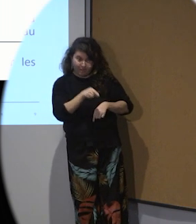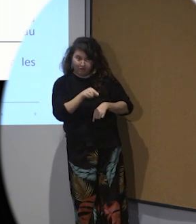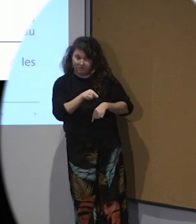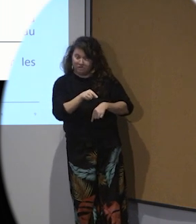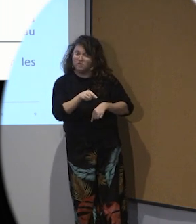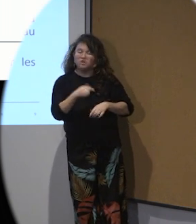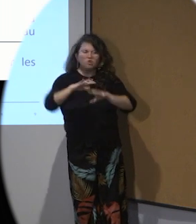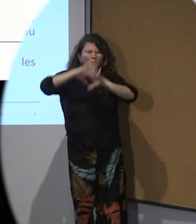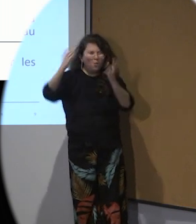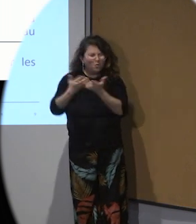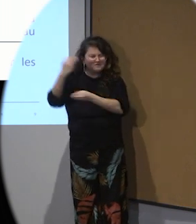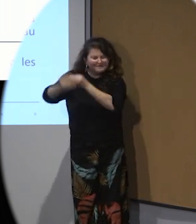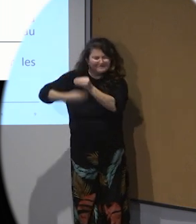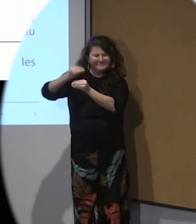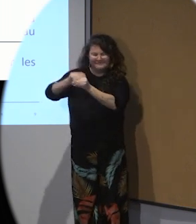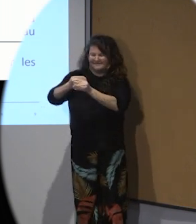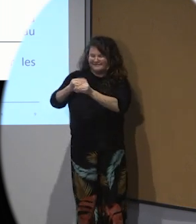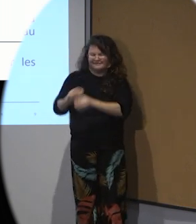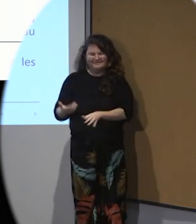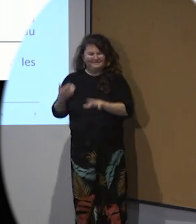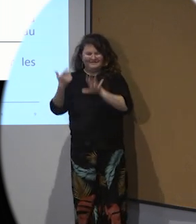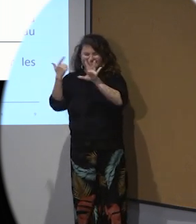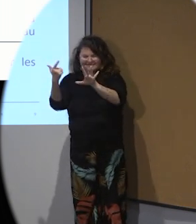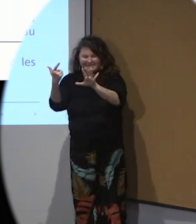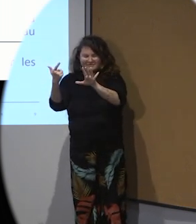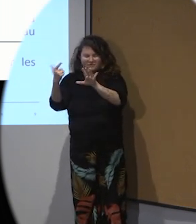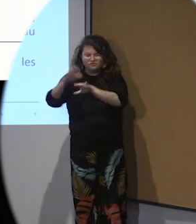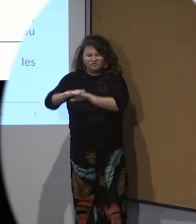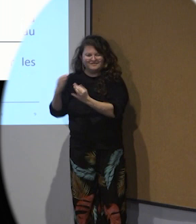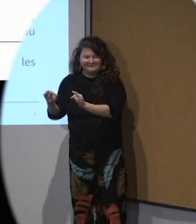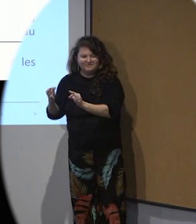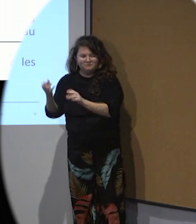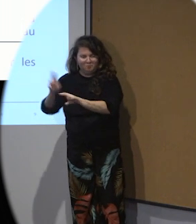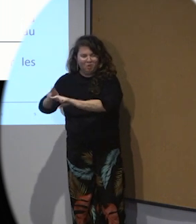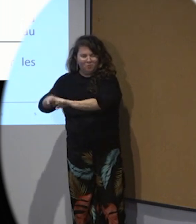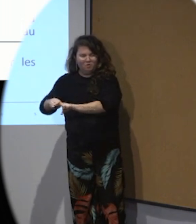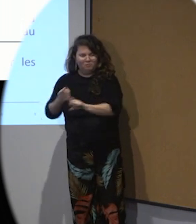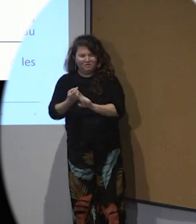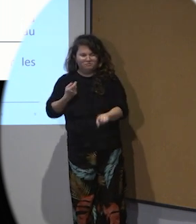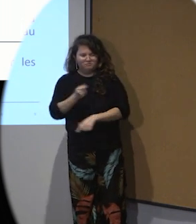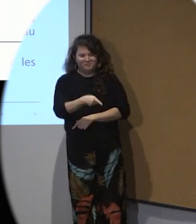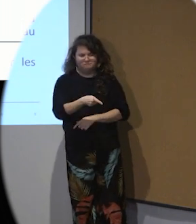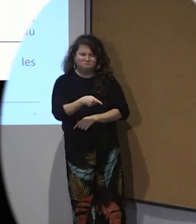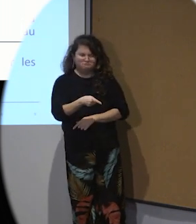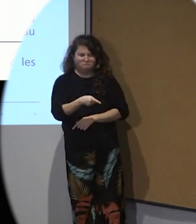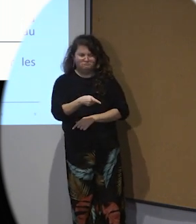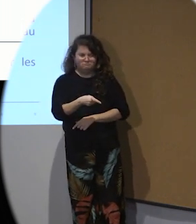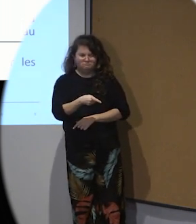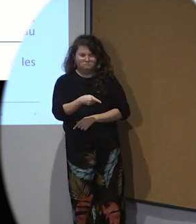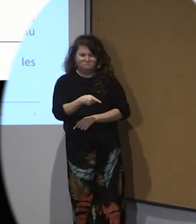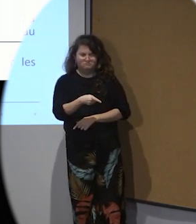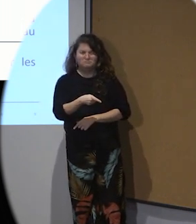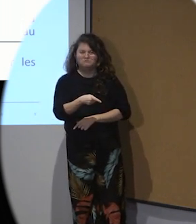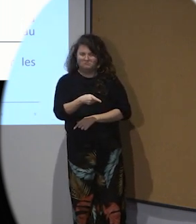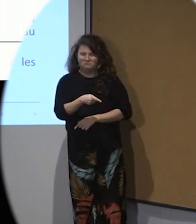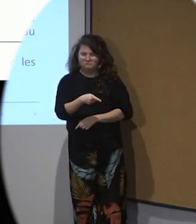en augmentation par rapport à 2000, parce qu'il y a eu cette même étude en 2000 qui montrait qu'elle